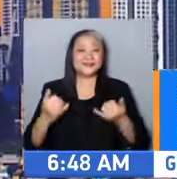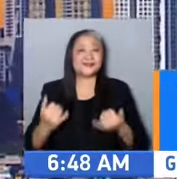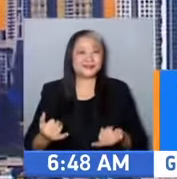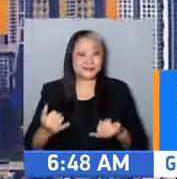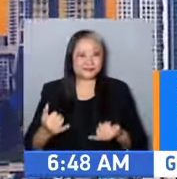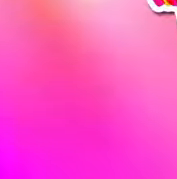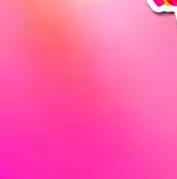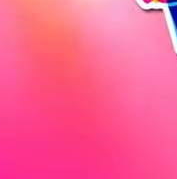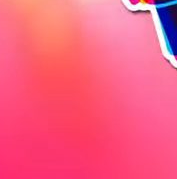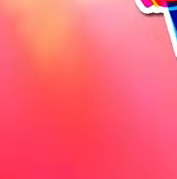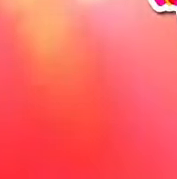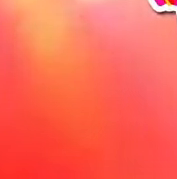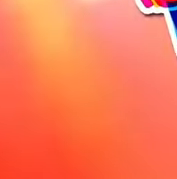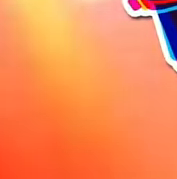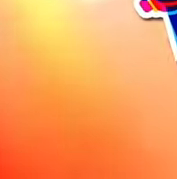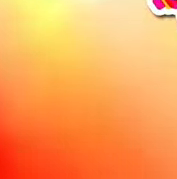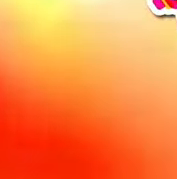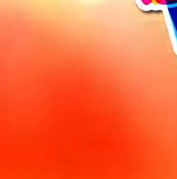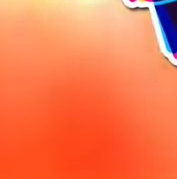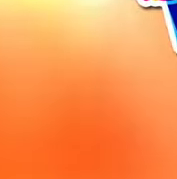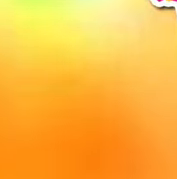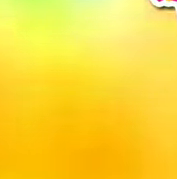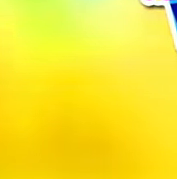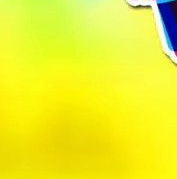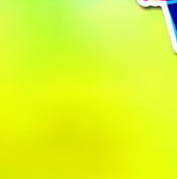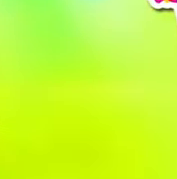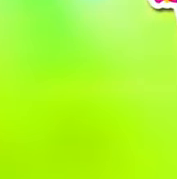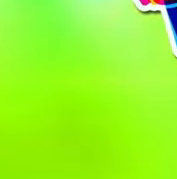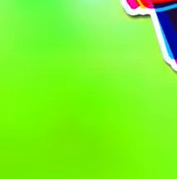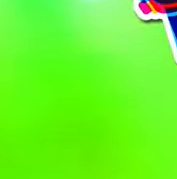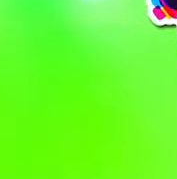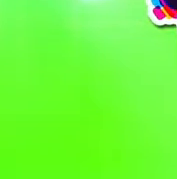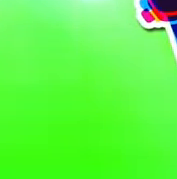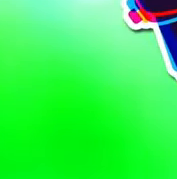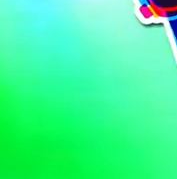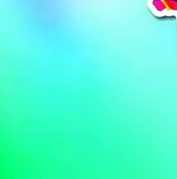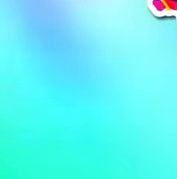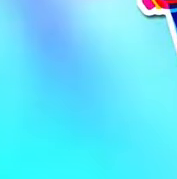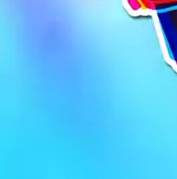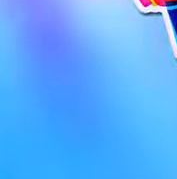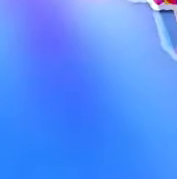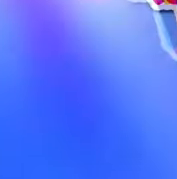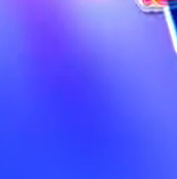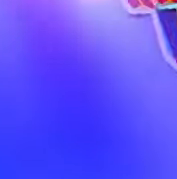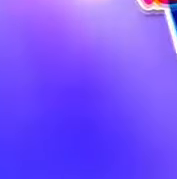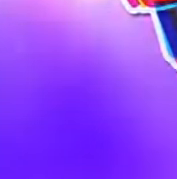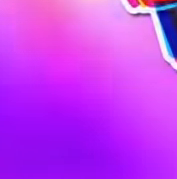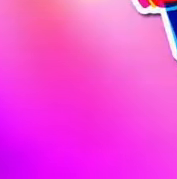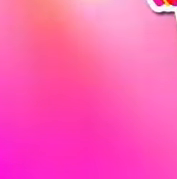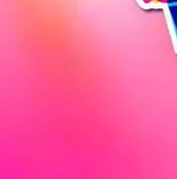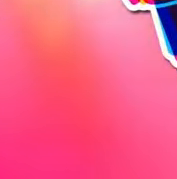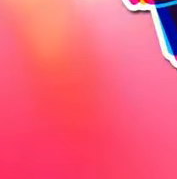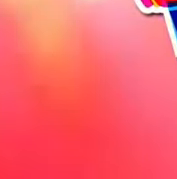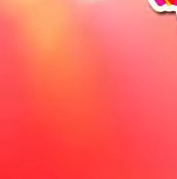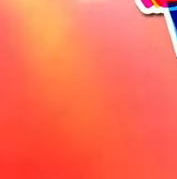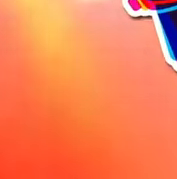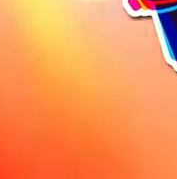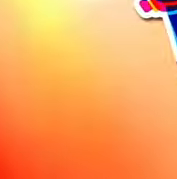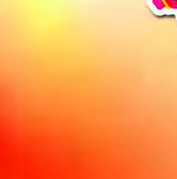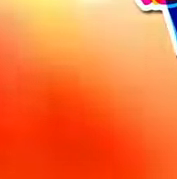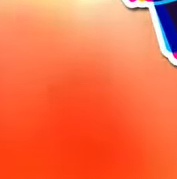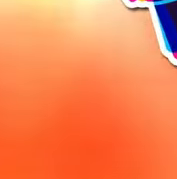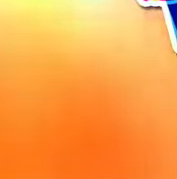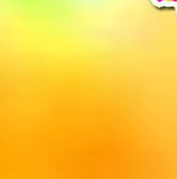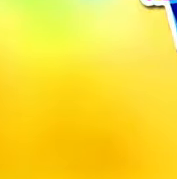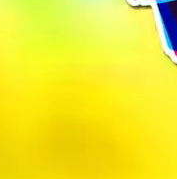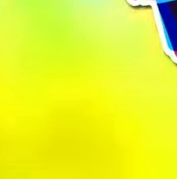frame. Ready na guys? 1, 2, 3. Smile. There you go. Siguraduhin yung ready ang camera nyo